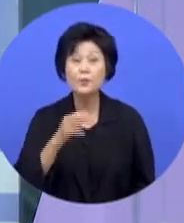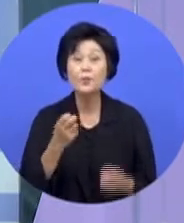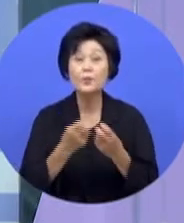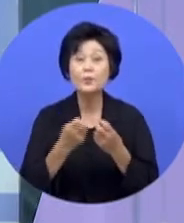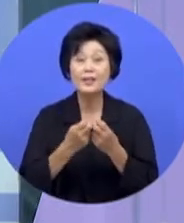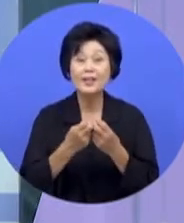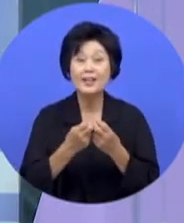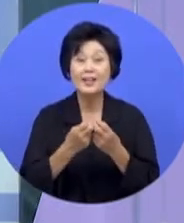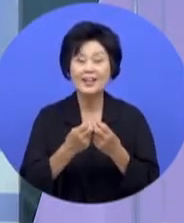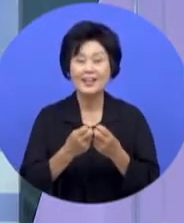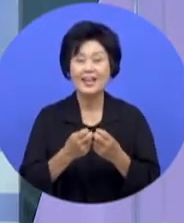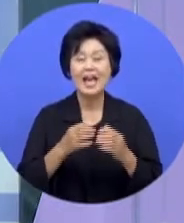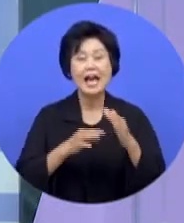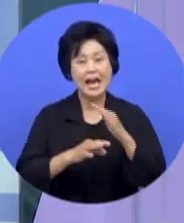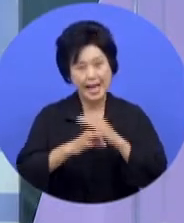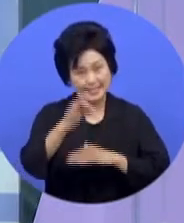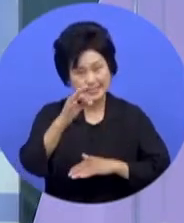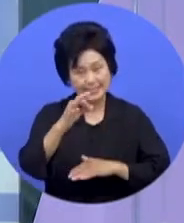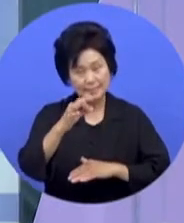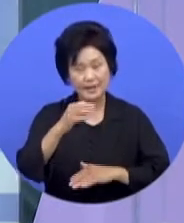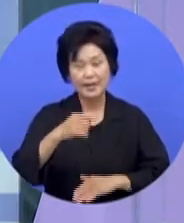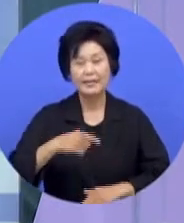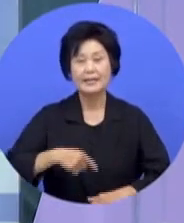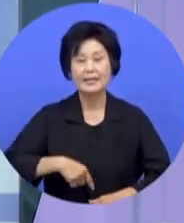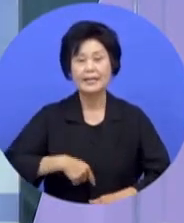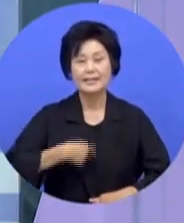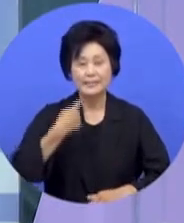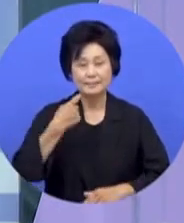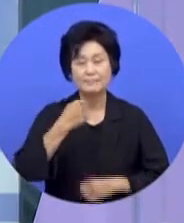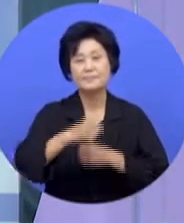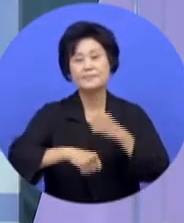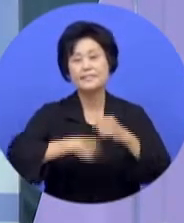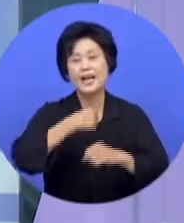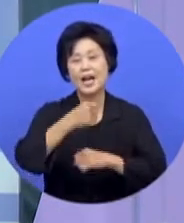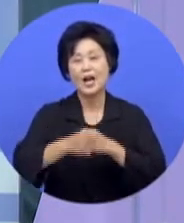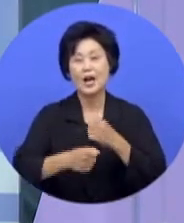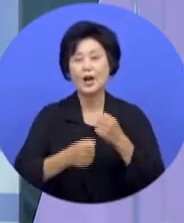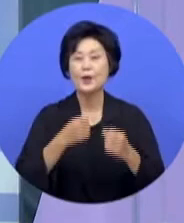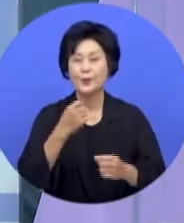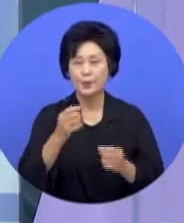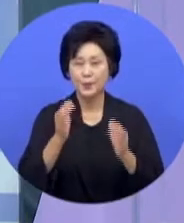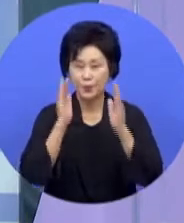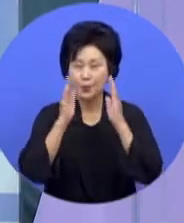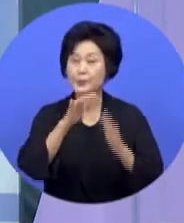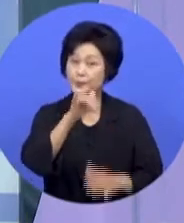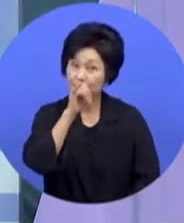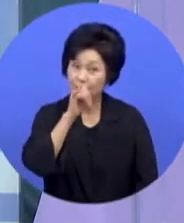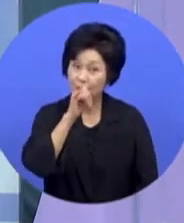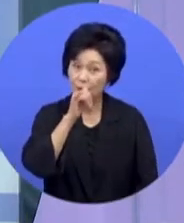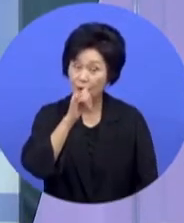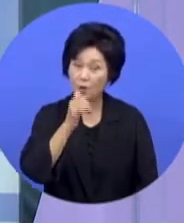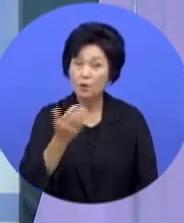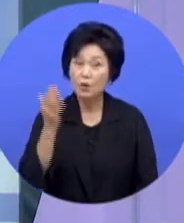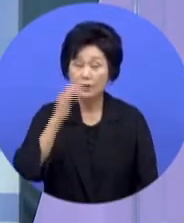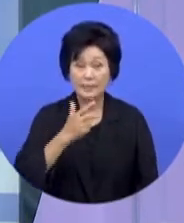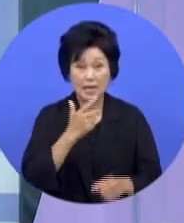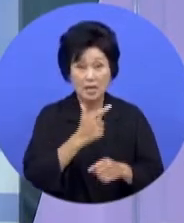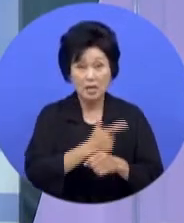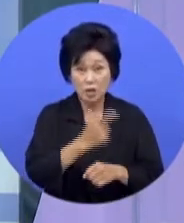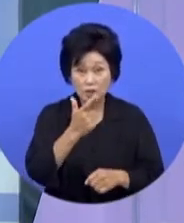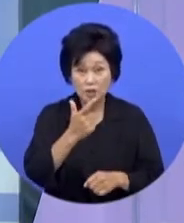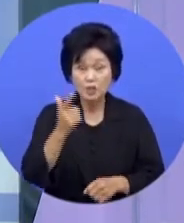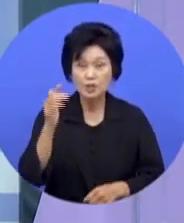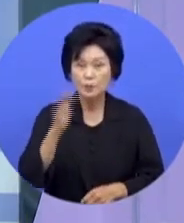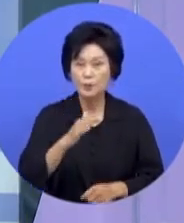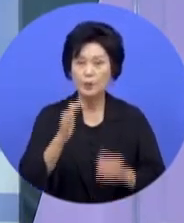아침 자율학습이라고 네. 또 이제 초등학교 5학년 이상이 되면 네. 6시에 학교를 와서 다 그때부터 공부를 시작을 해요. 6시에 등교를